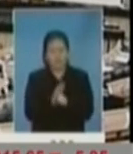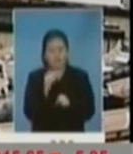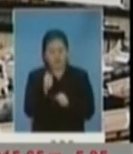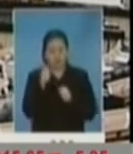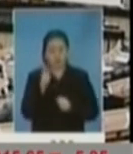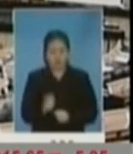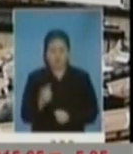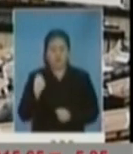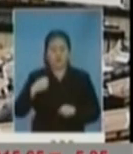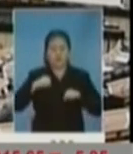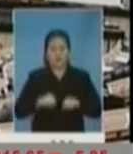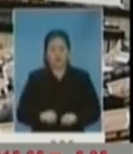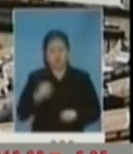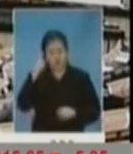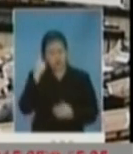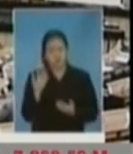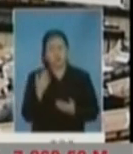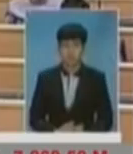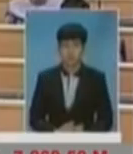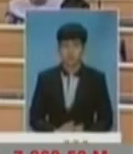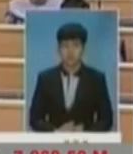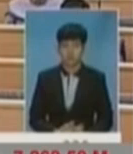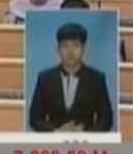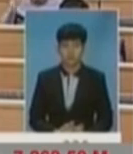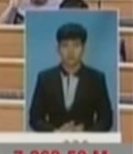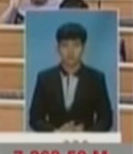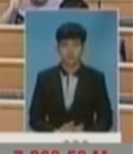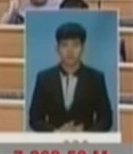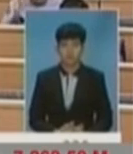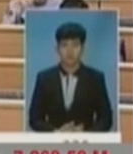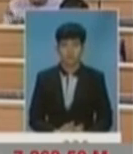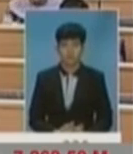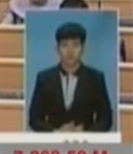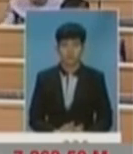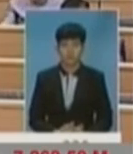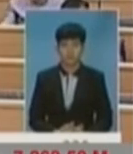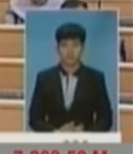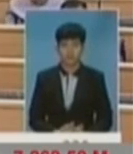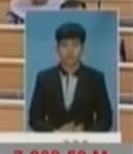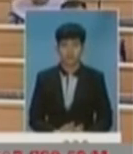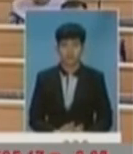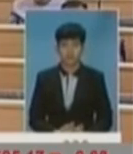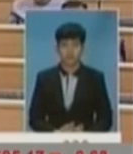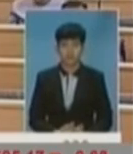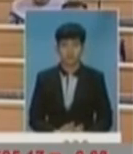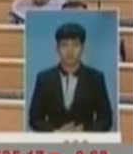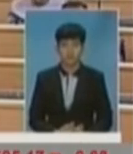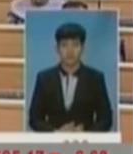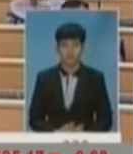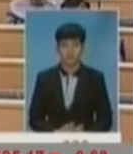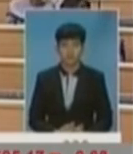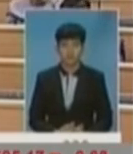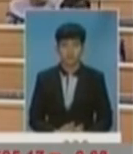น้าที่ทันทีจากนั้นนะคะจะเริ่มเข้าสู่การแถลงเปิดถอดถอนนายสมศักดิ์ปริศนานันทกุลที่ปปช.